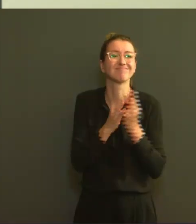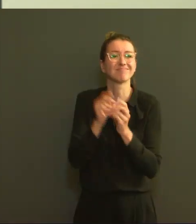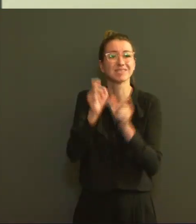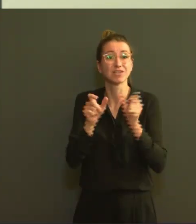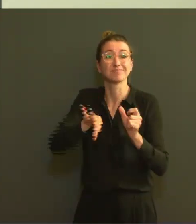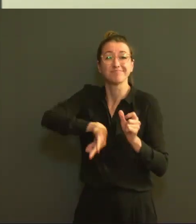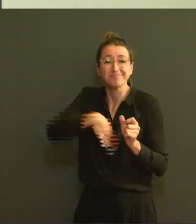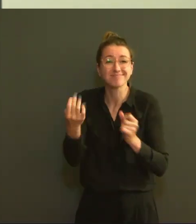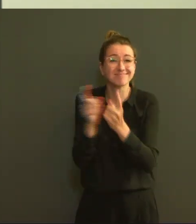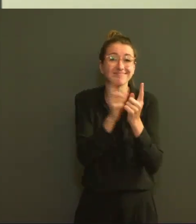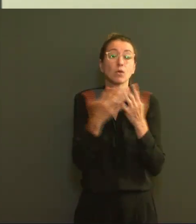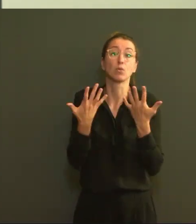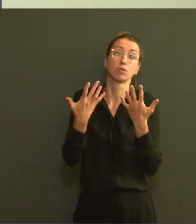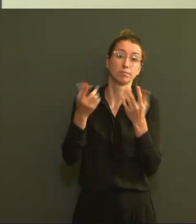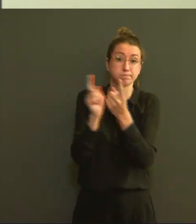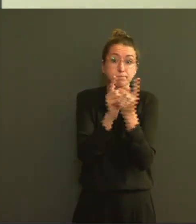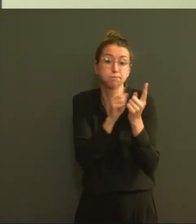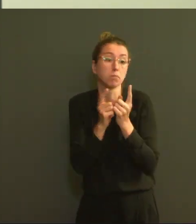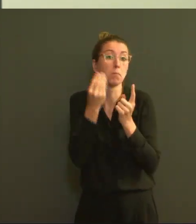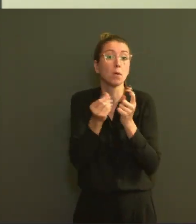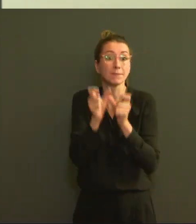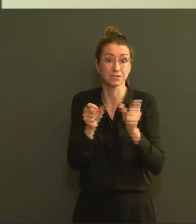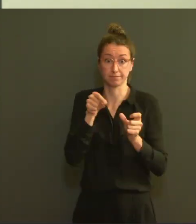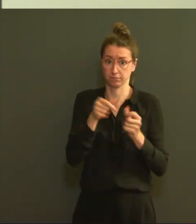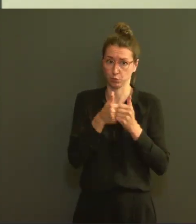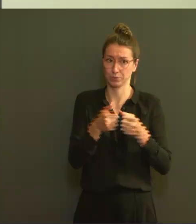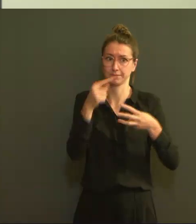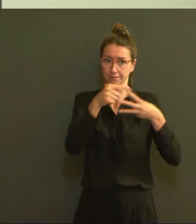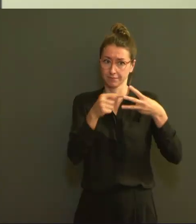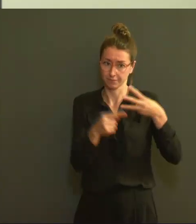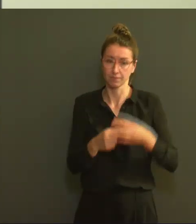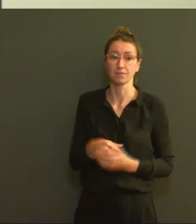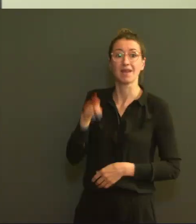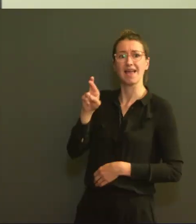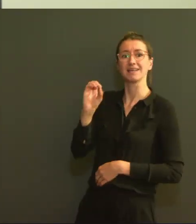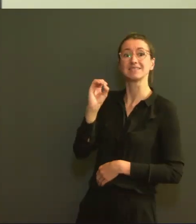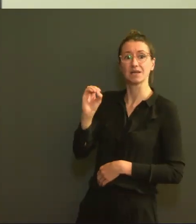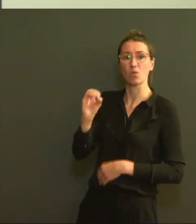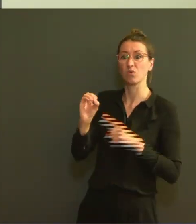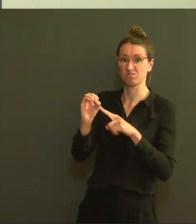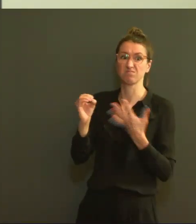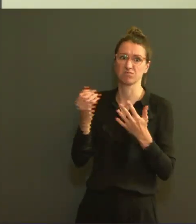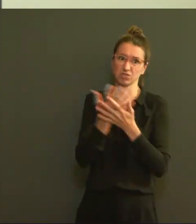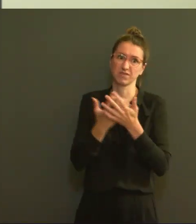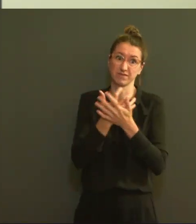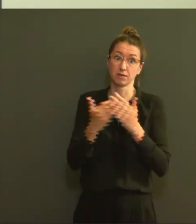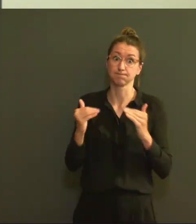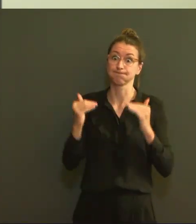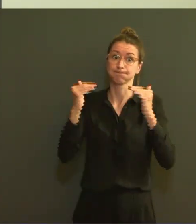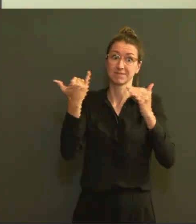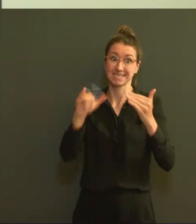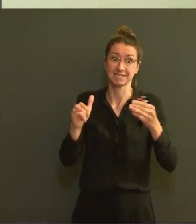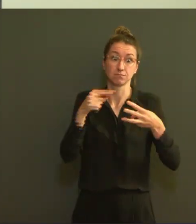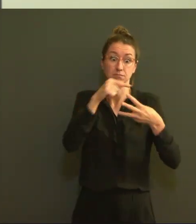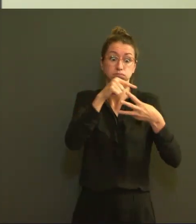Il est clair que ce R0 ou R de base sera d'autant plus important que ces 3 facteurs sont élevés.